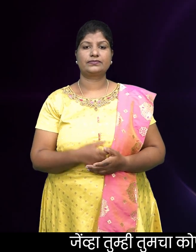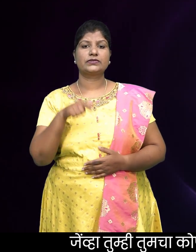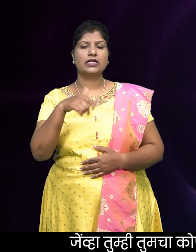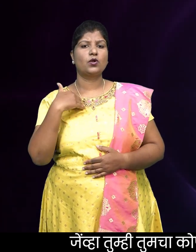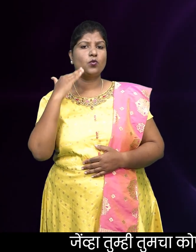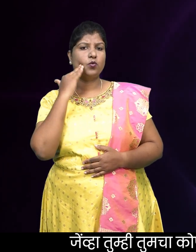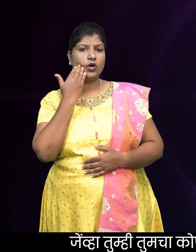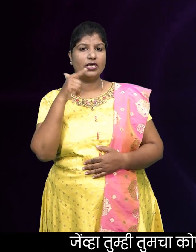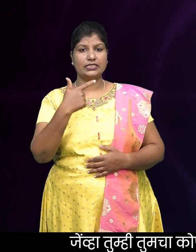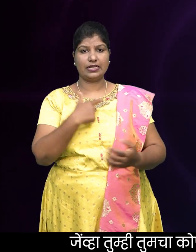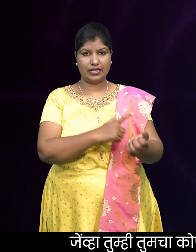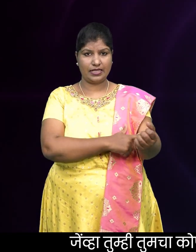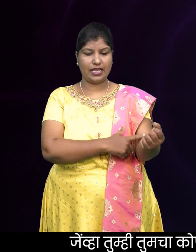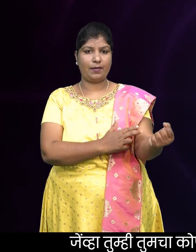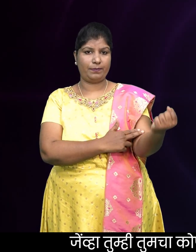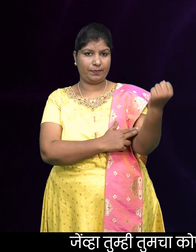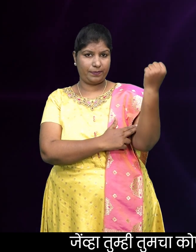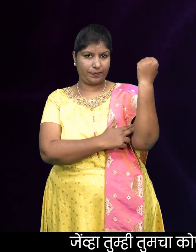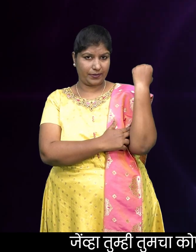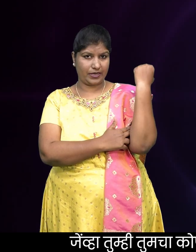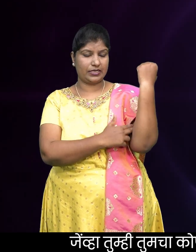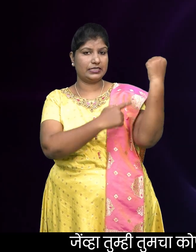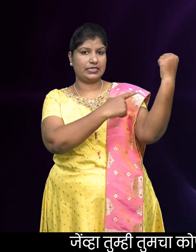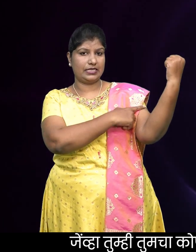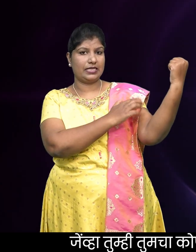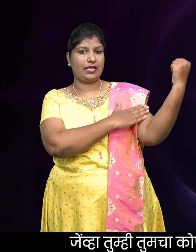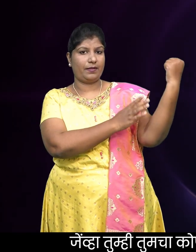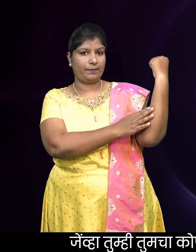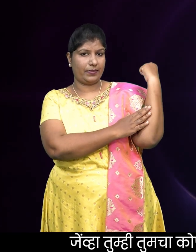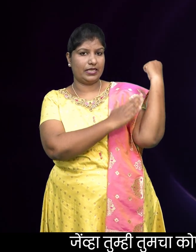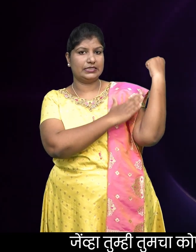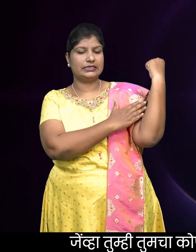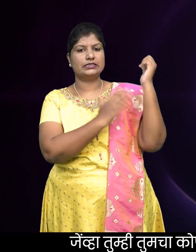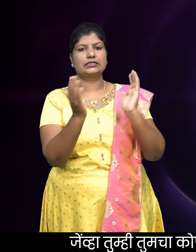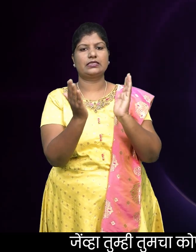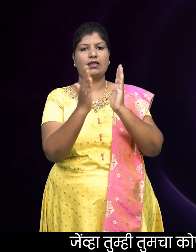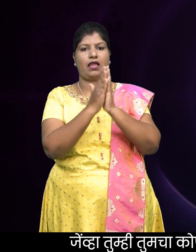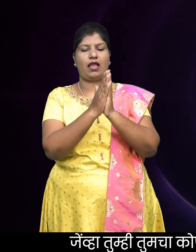जेव्हा तुम्ही तुमचा कोपरा वाकवता तेव्हा बायसेप्स आकुंचन पावतात.